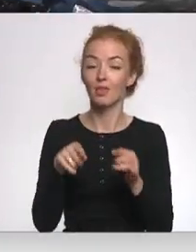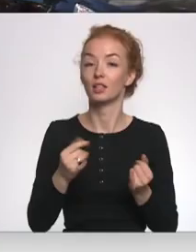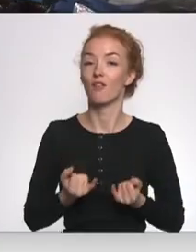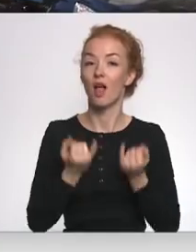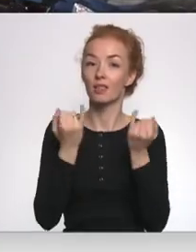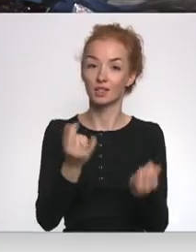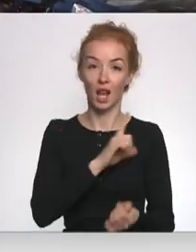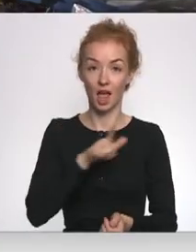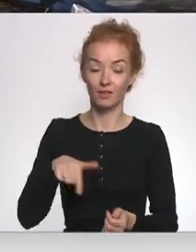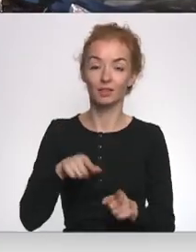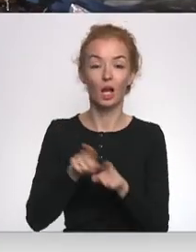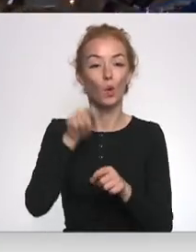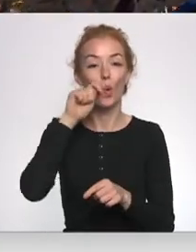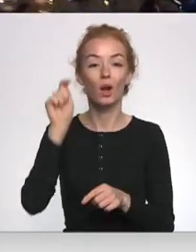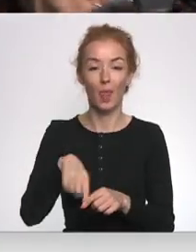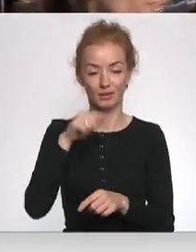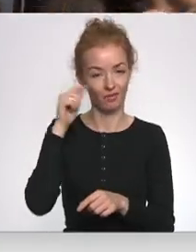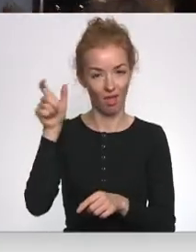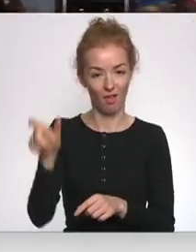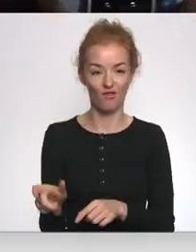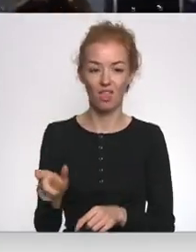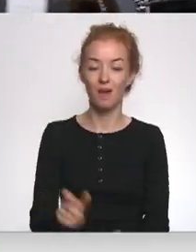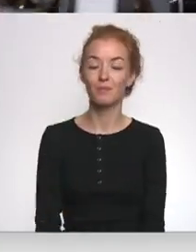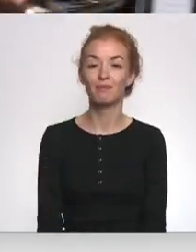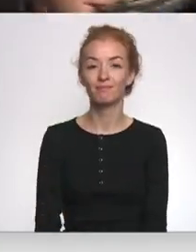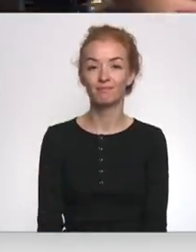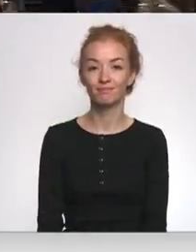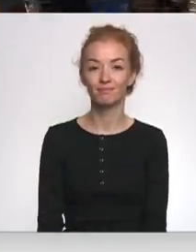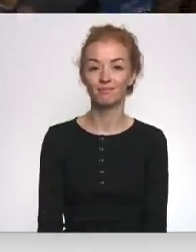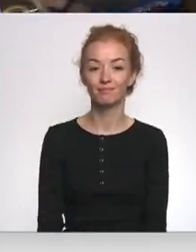nevien Latvijas, bet arī Ukrainas tēviem.